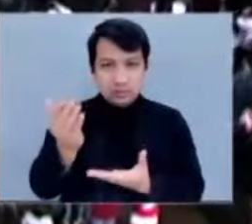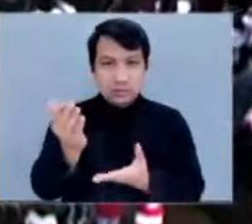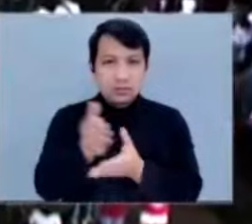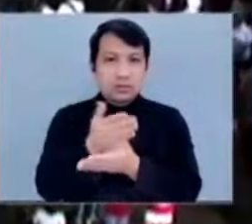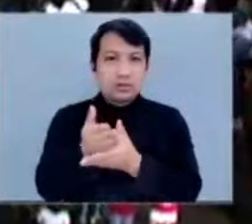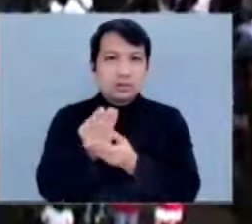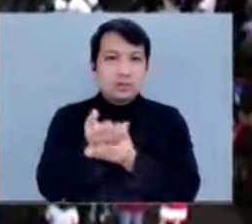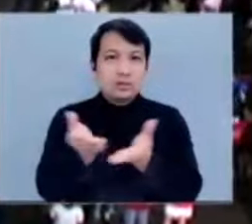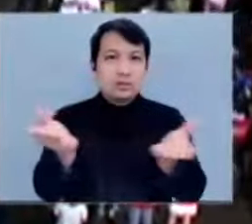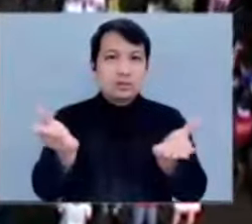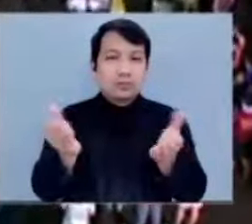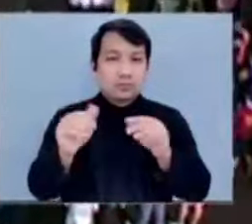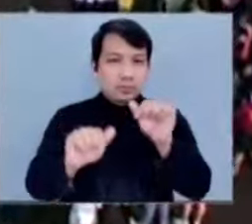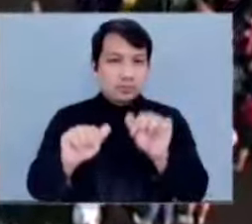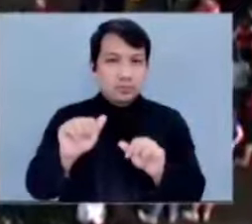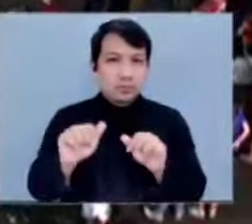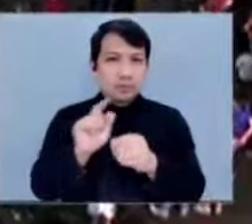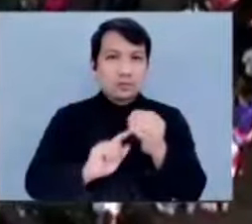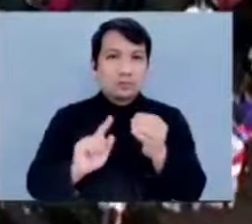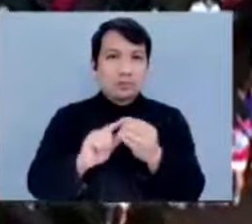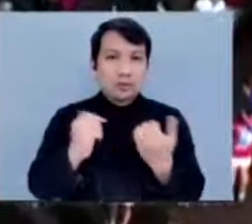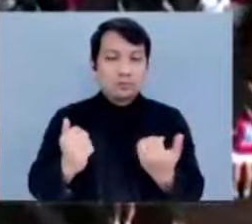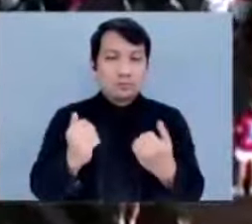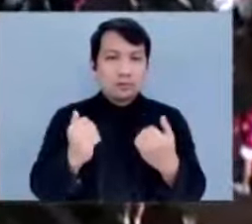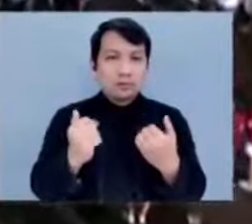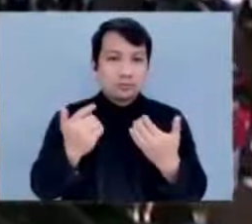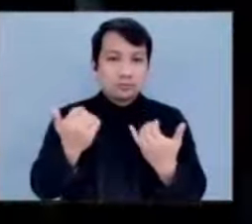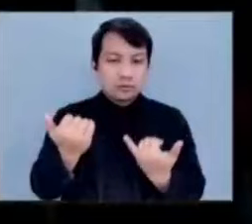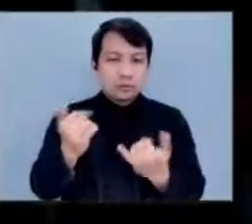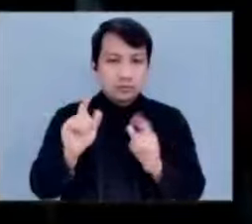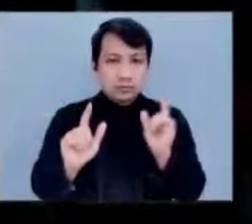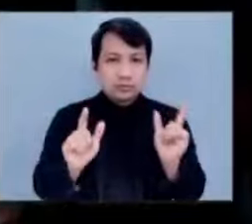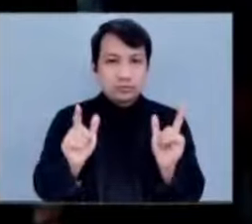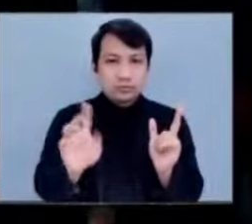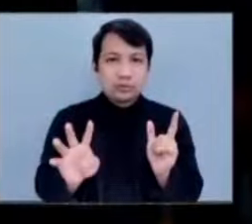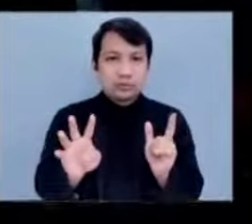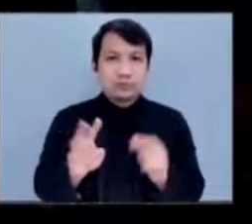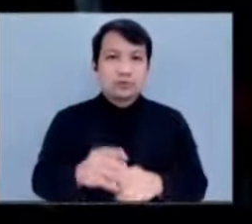kanilang assessment sa traslasyon 2024. Balik sa inyo.